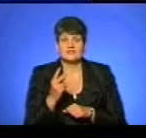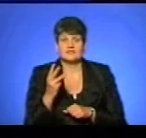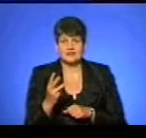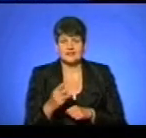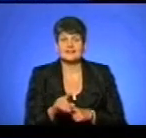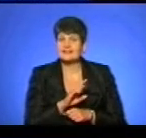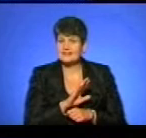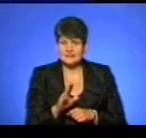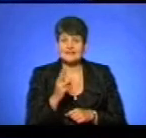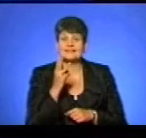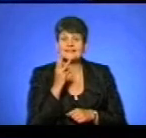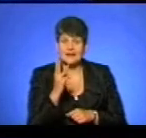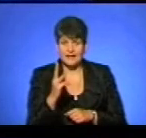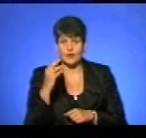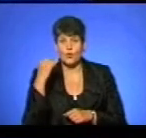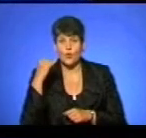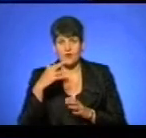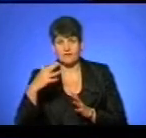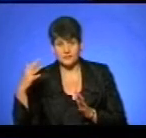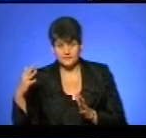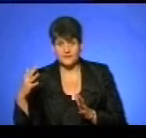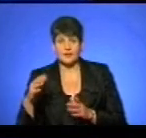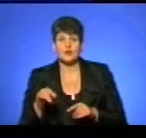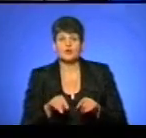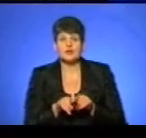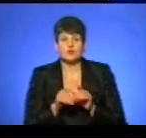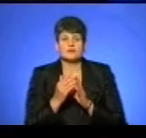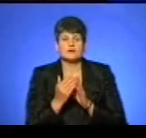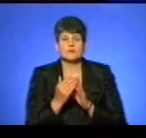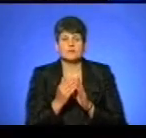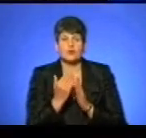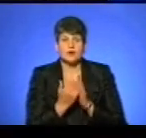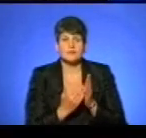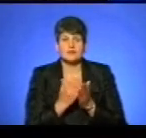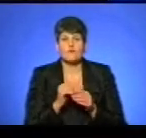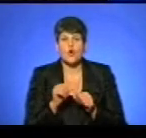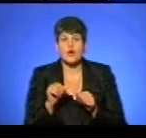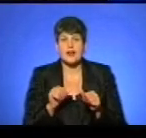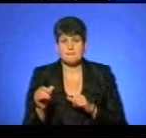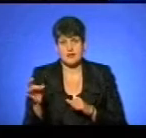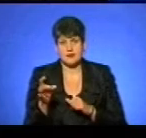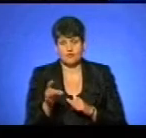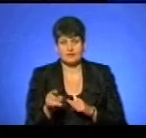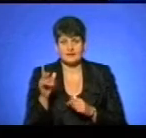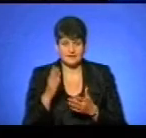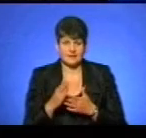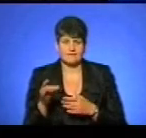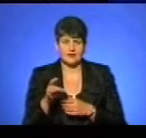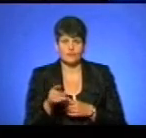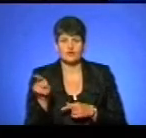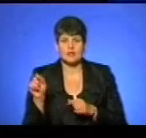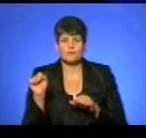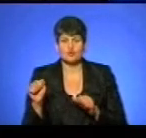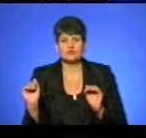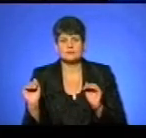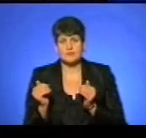3 корови. І дана така аналогічна програма є в окремих районах, на сьогоднішній день є вже в районах. Вони можуть